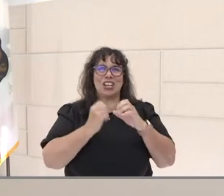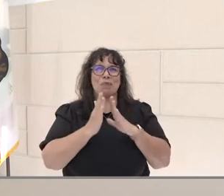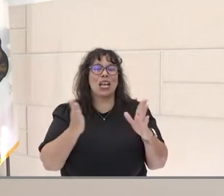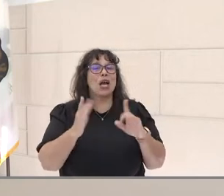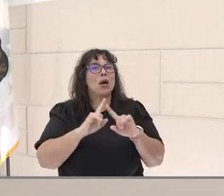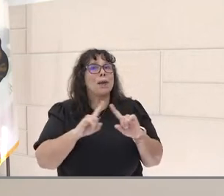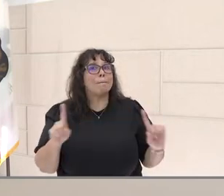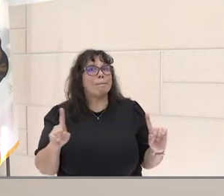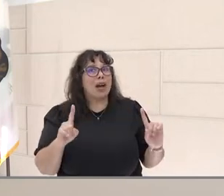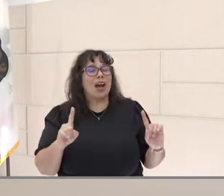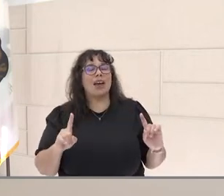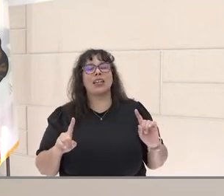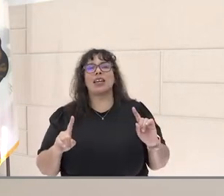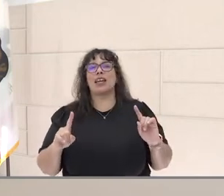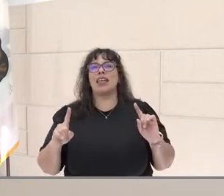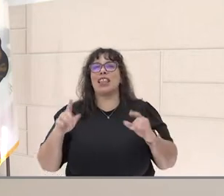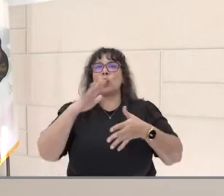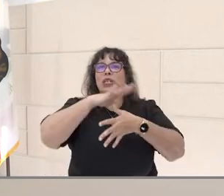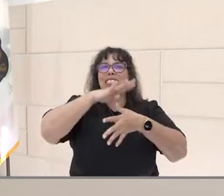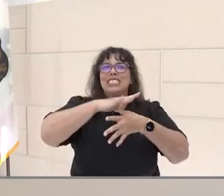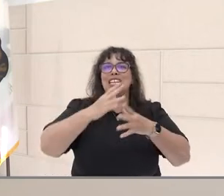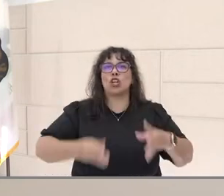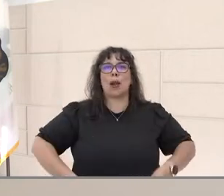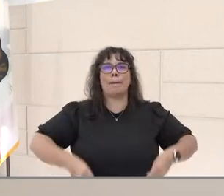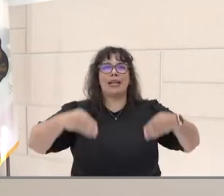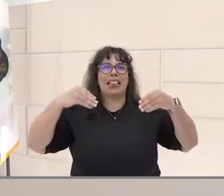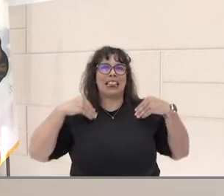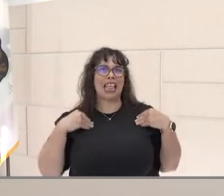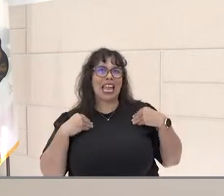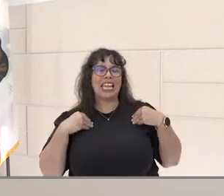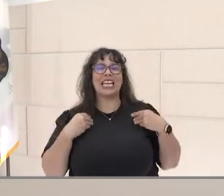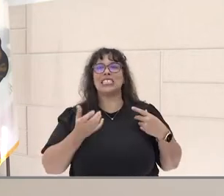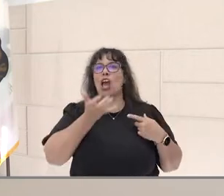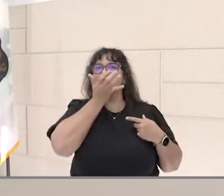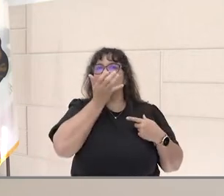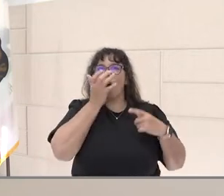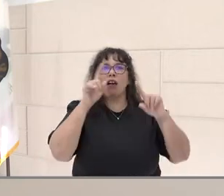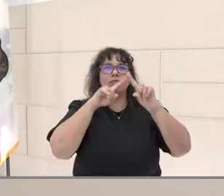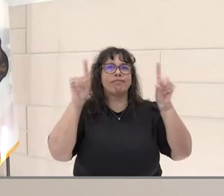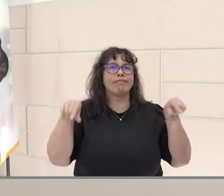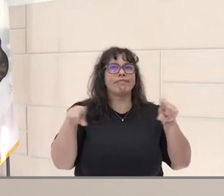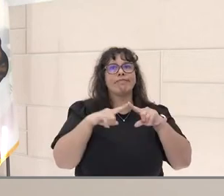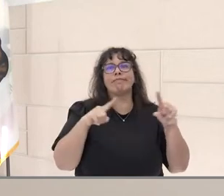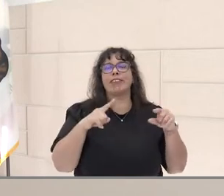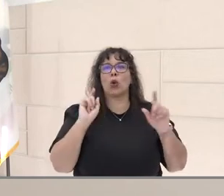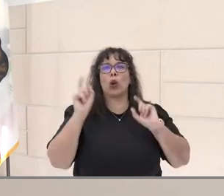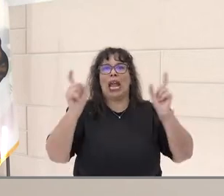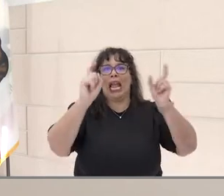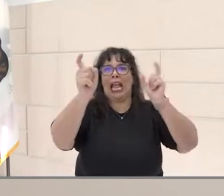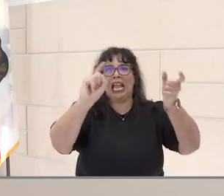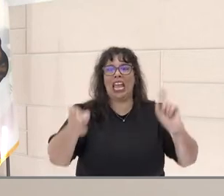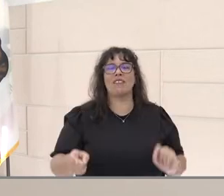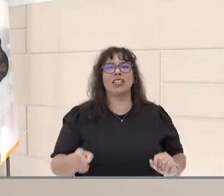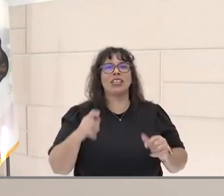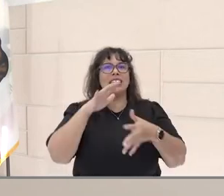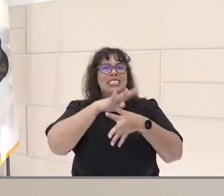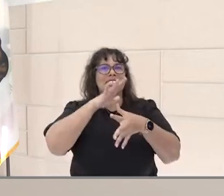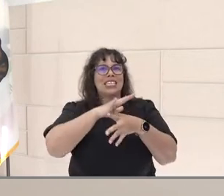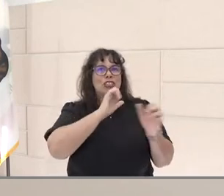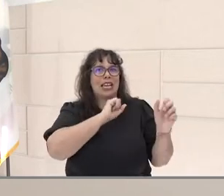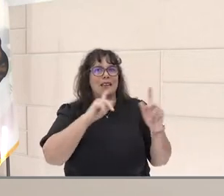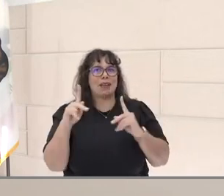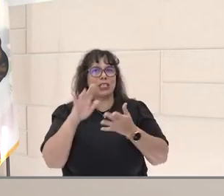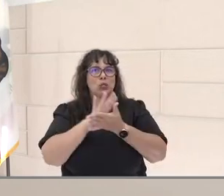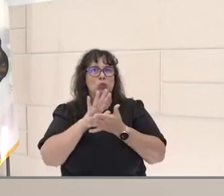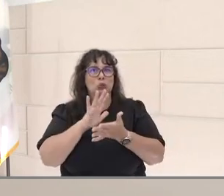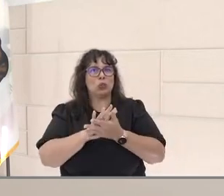ក់ទី12យើងបានចែកជាគេថាភួយឬក៏របស់ពិសេសទៅកាន់ពួកគេហើយសូមឲ្យគេ